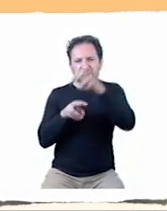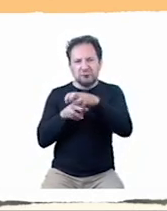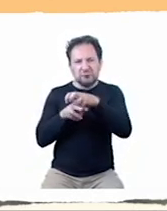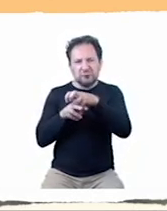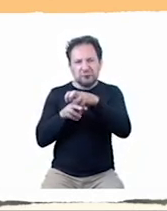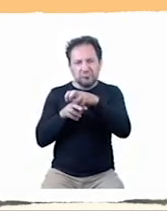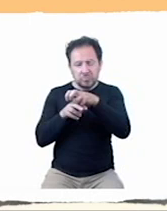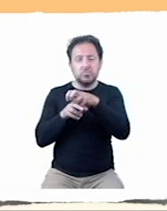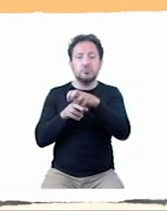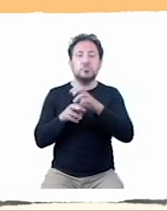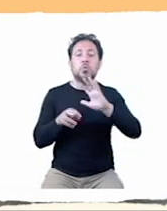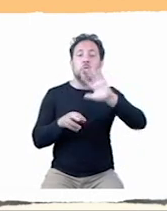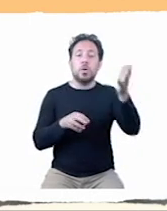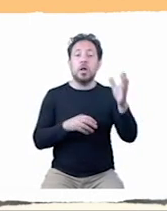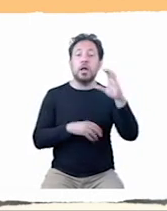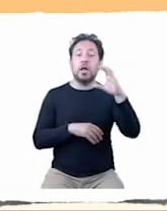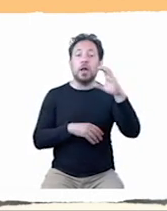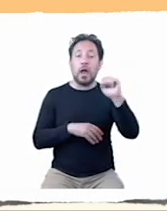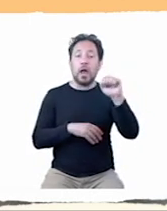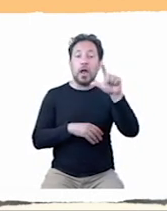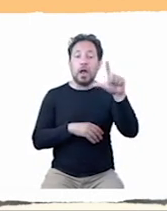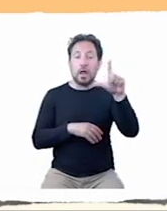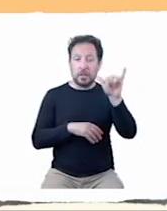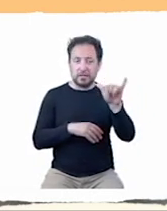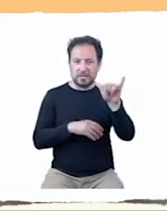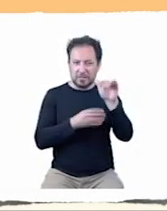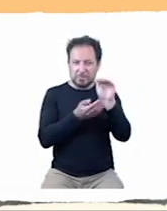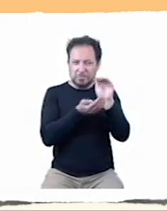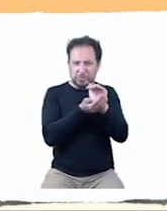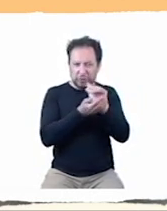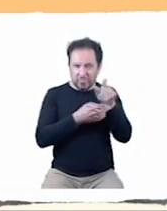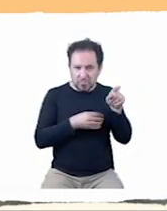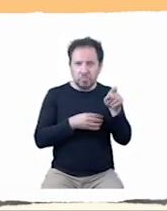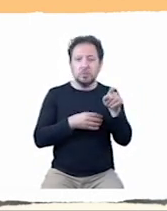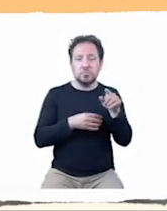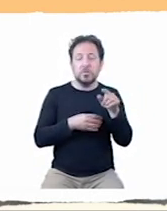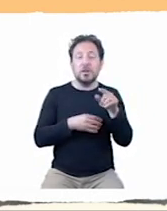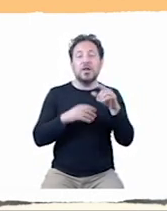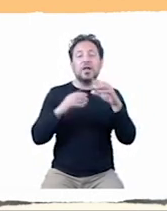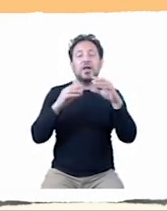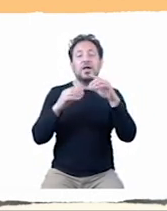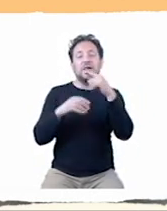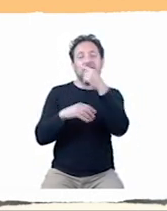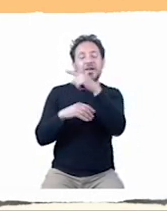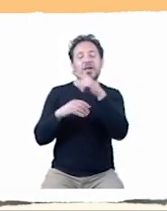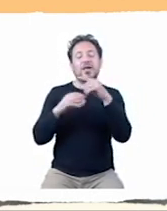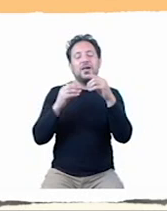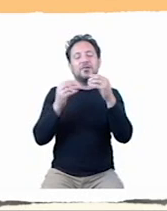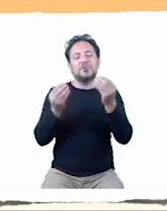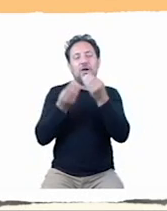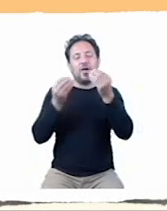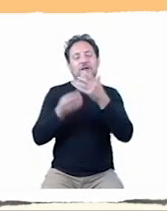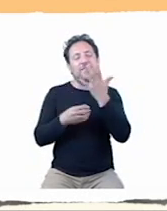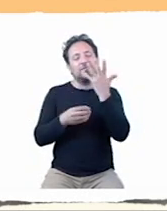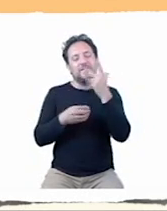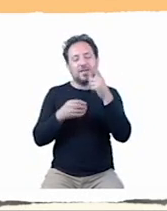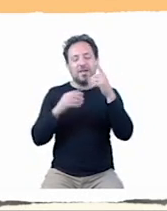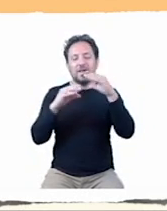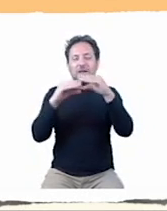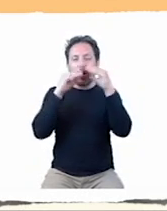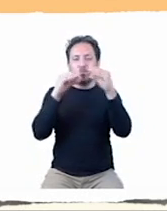mordeva il suo hamburger di gomma facendo dei buchi. Cappuccino, con i suoi artigli,